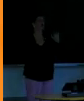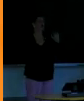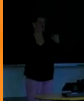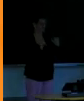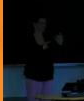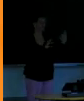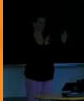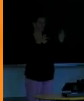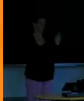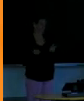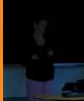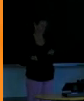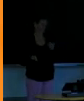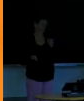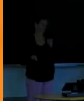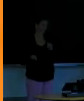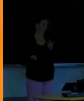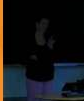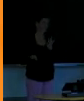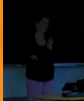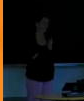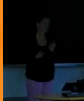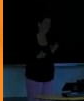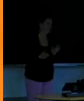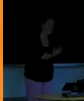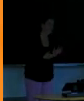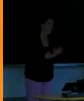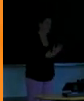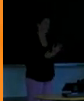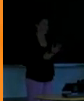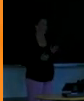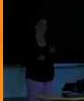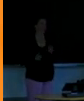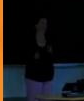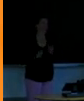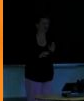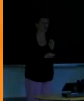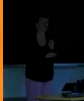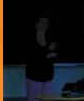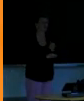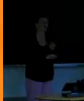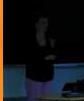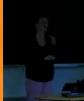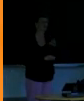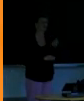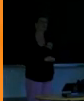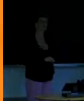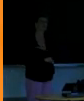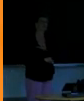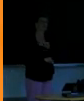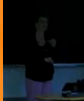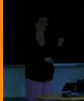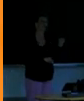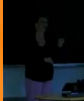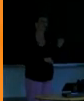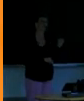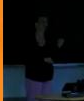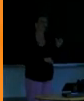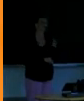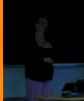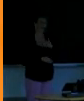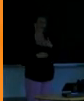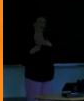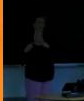ci si arriva attraverso un percorso formativo che soprattutto nel primo anno, non ve lo toglie nessuno, ha le materie che vi